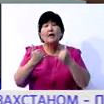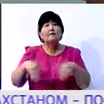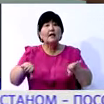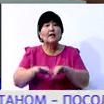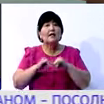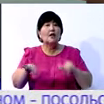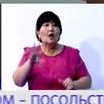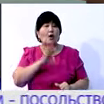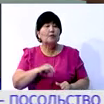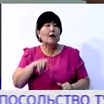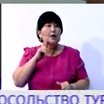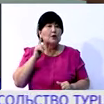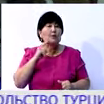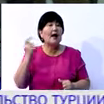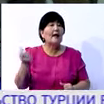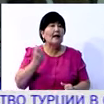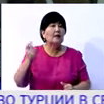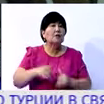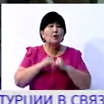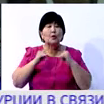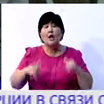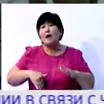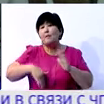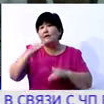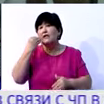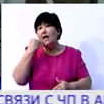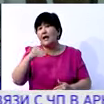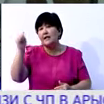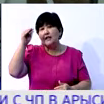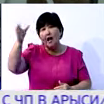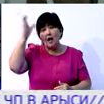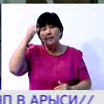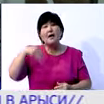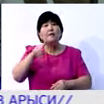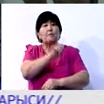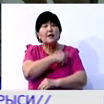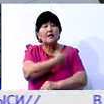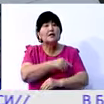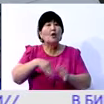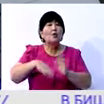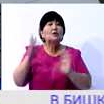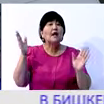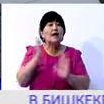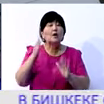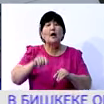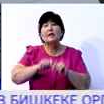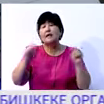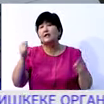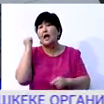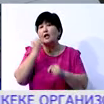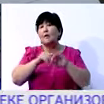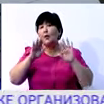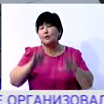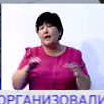должны способствовать зеленому экономическому росту, повышению качества образования, медицины, улучшению экологии, созданию рабочих